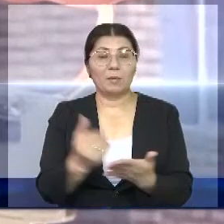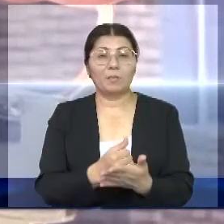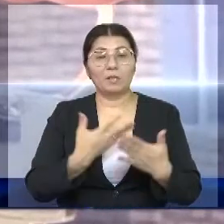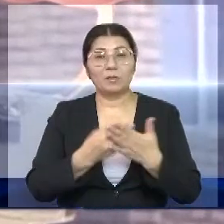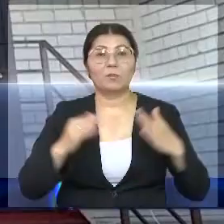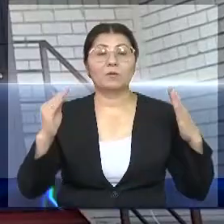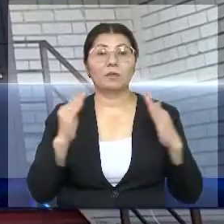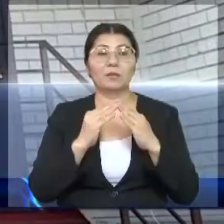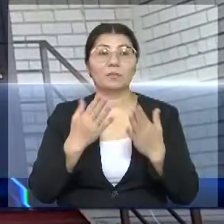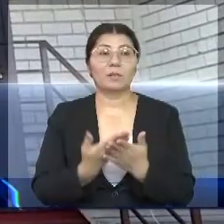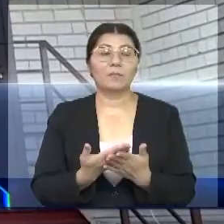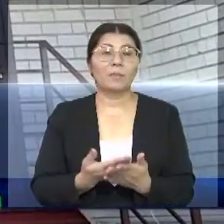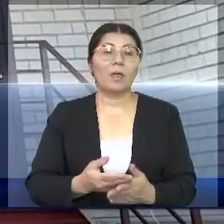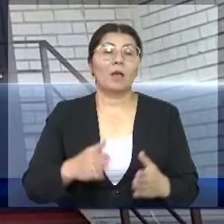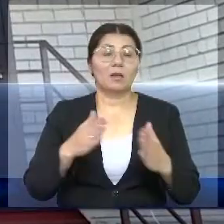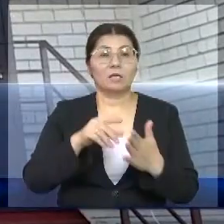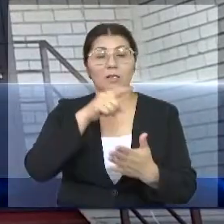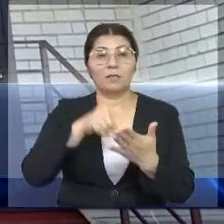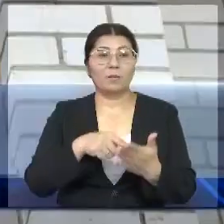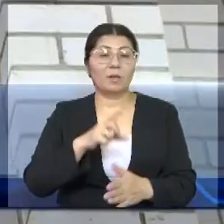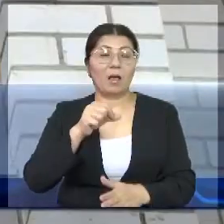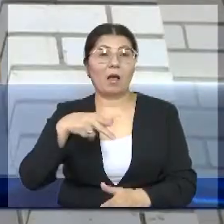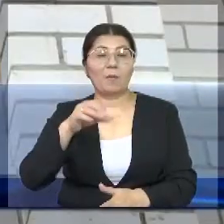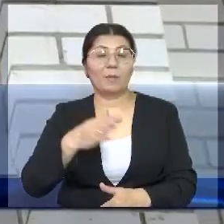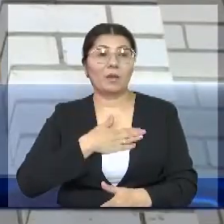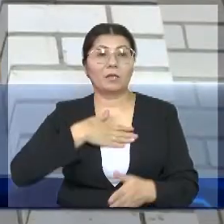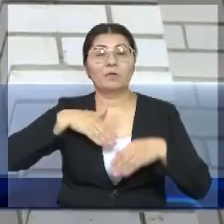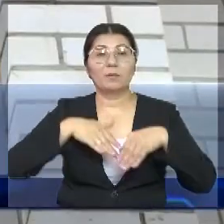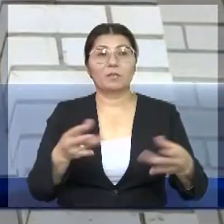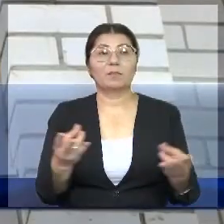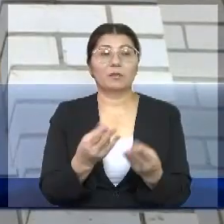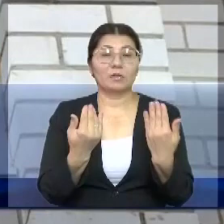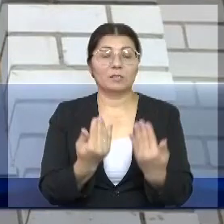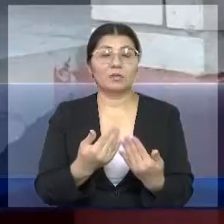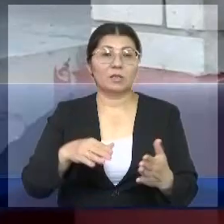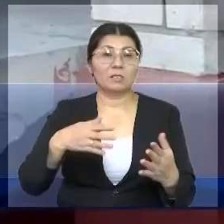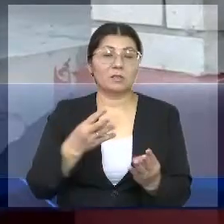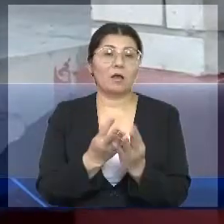над головой. К слову, жилищный вопрос в Хабдинском районе активно решается. Важно подчеркнуть, что сейчас в